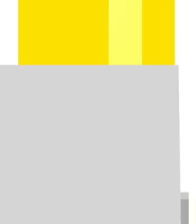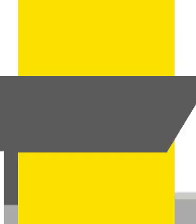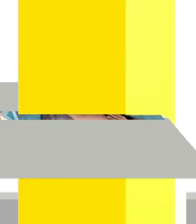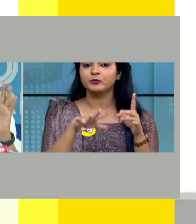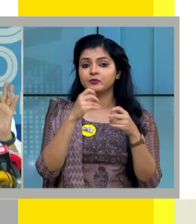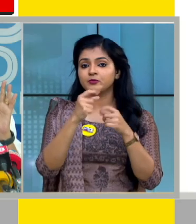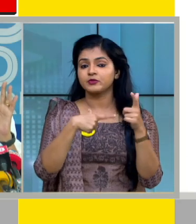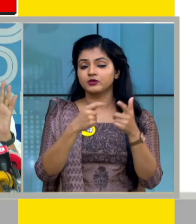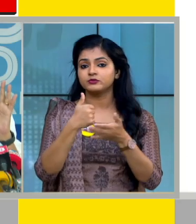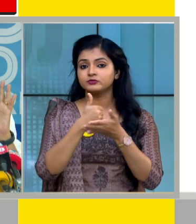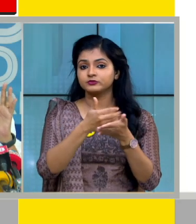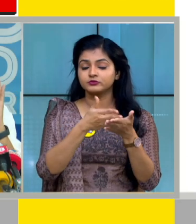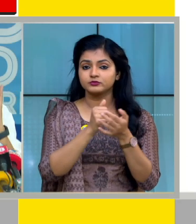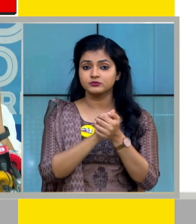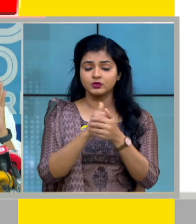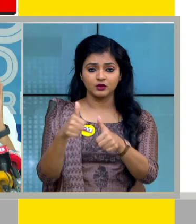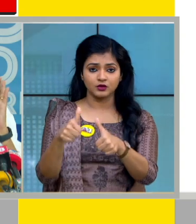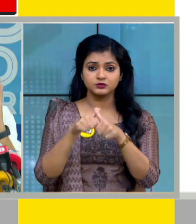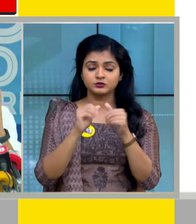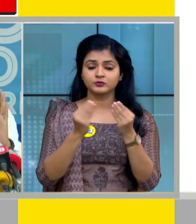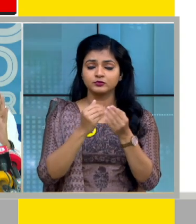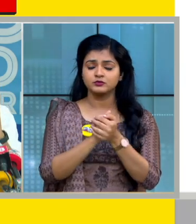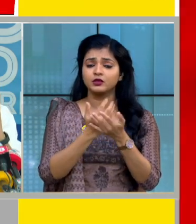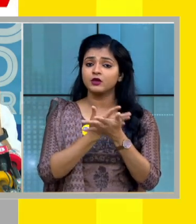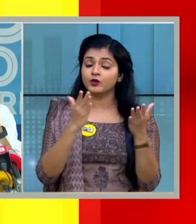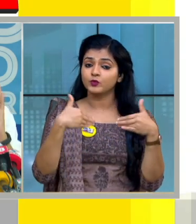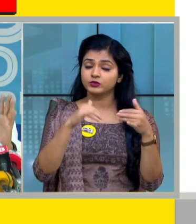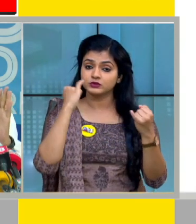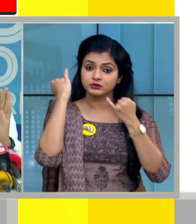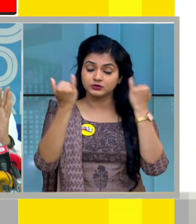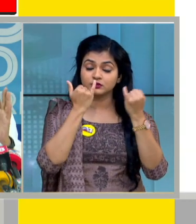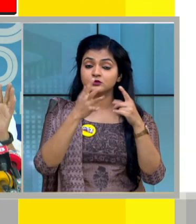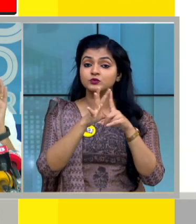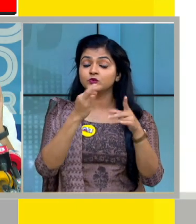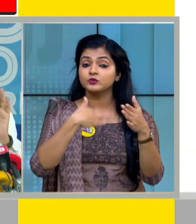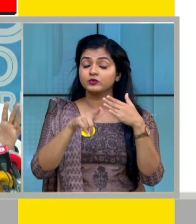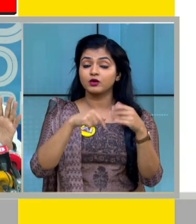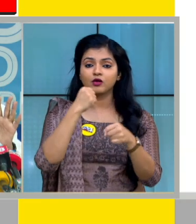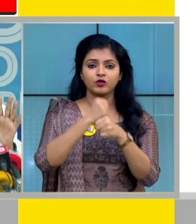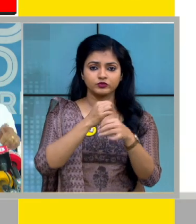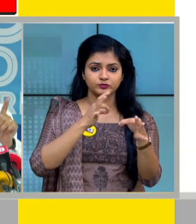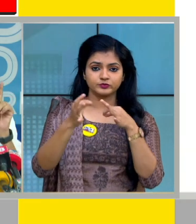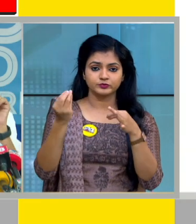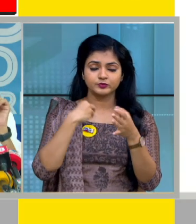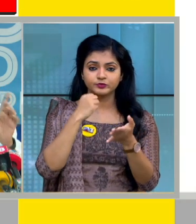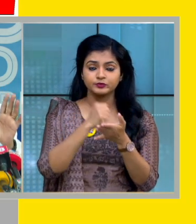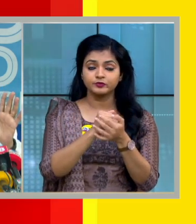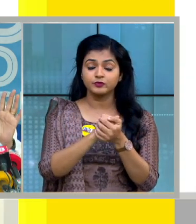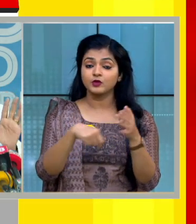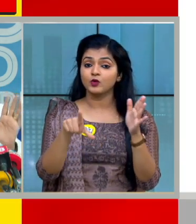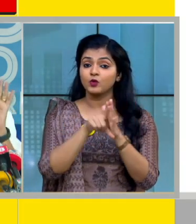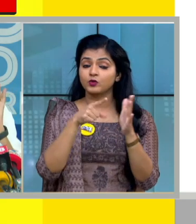ഇനി മറുപടി പറയട്ടെ, ഏത് തരത്തിലുള്ള അന്വേഷണമാണ് നടത്താൻ പോകുന്നത് എന്ന് ഗവൺമെൻറ് പറയട്ടെ. അല്ലെങ്കിൽ